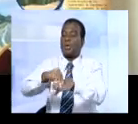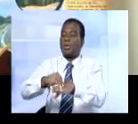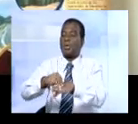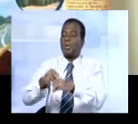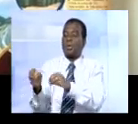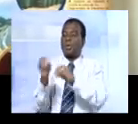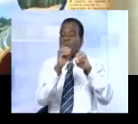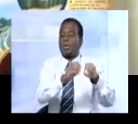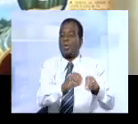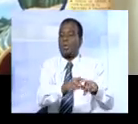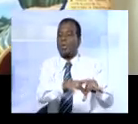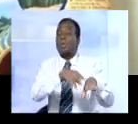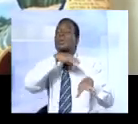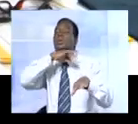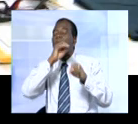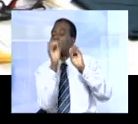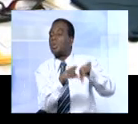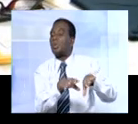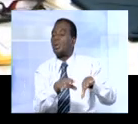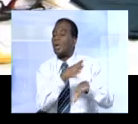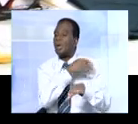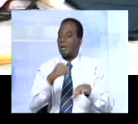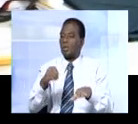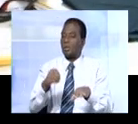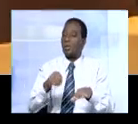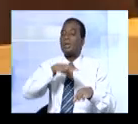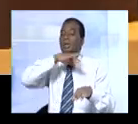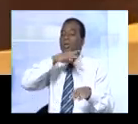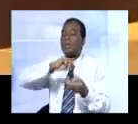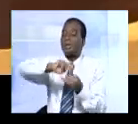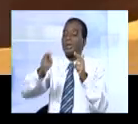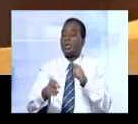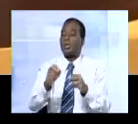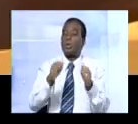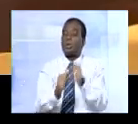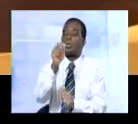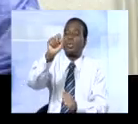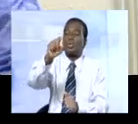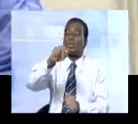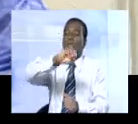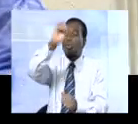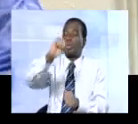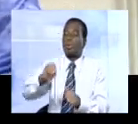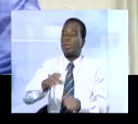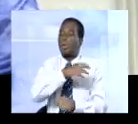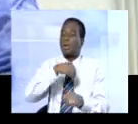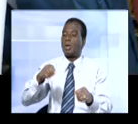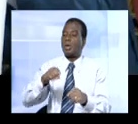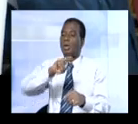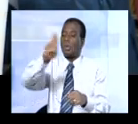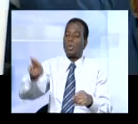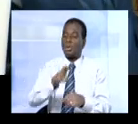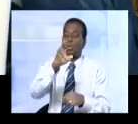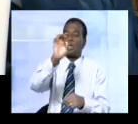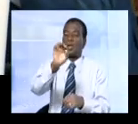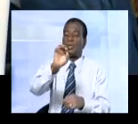décharges contrôlées à l'intérieur du pays. Le secteur des déchets peut représenter plus de 11% du PIB et employer 9%